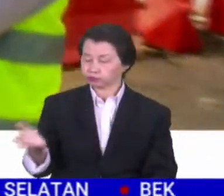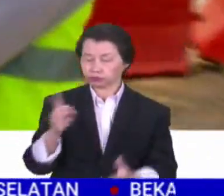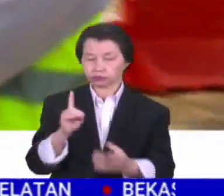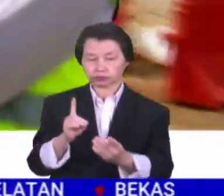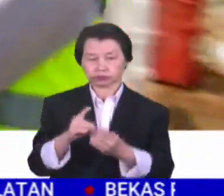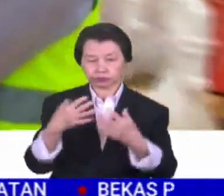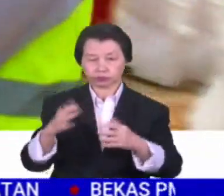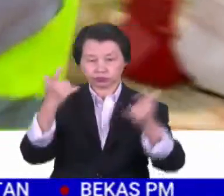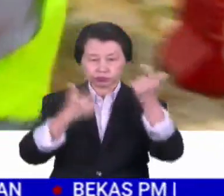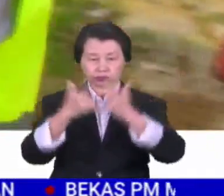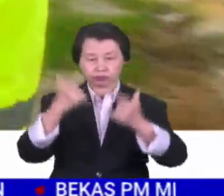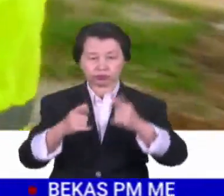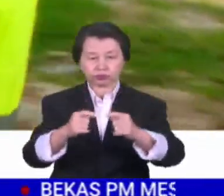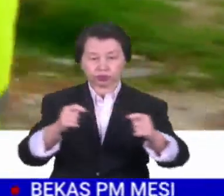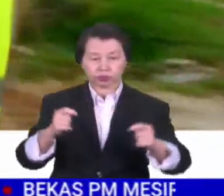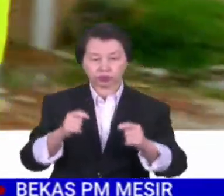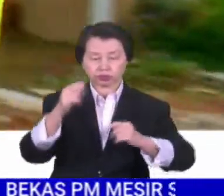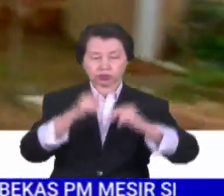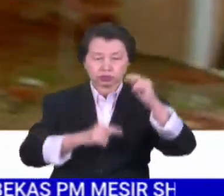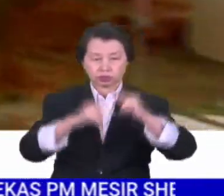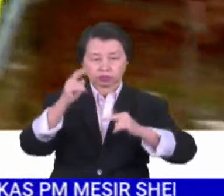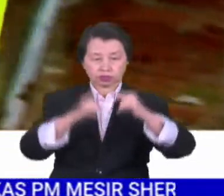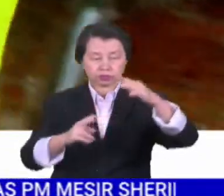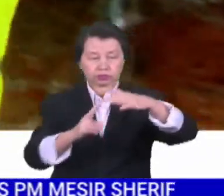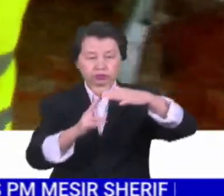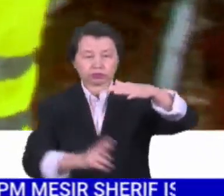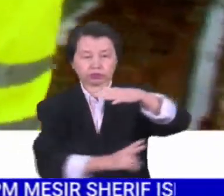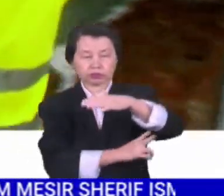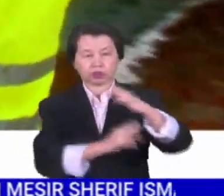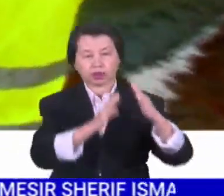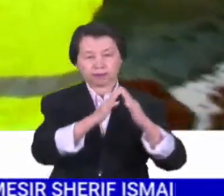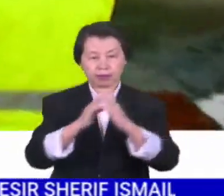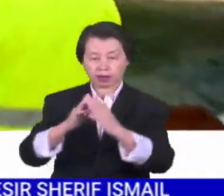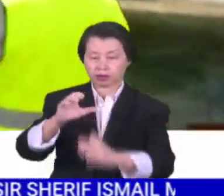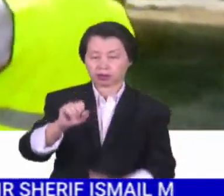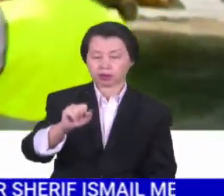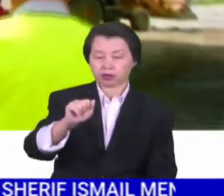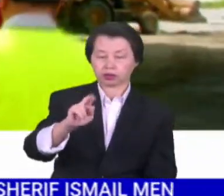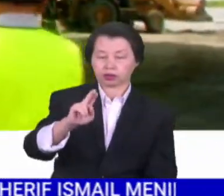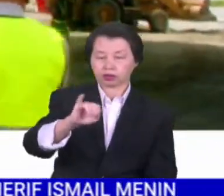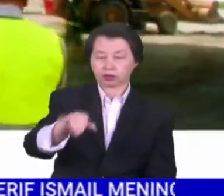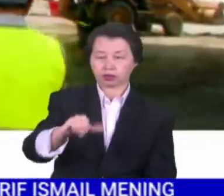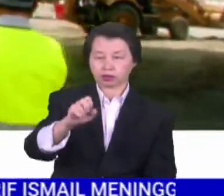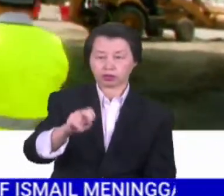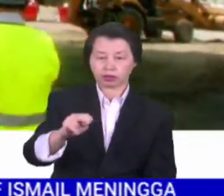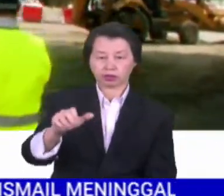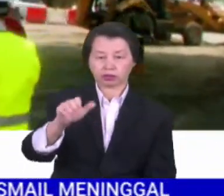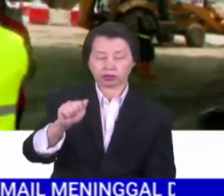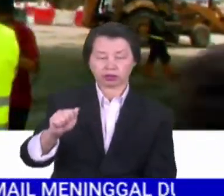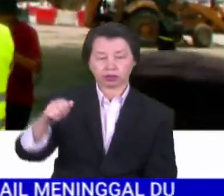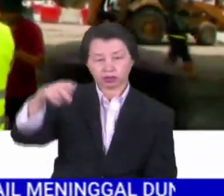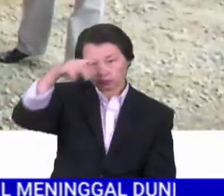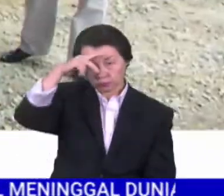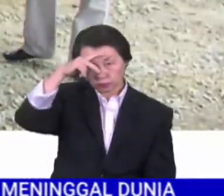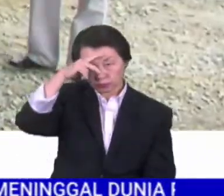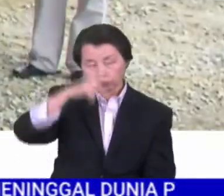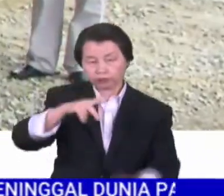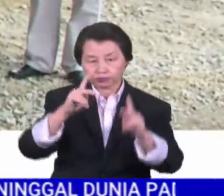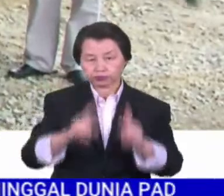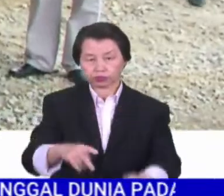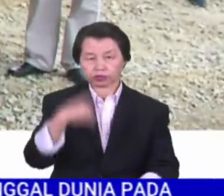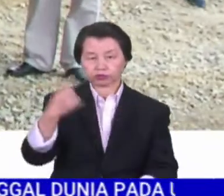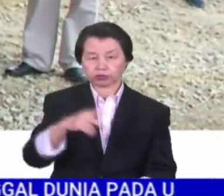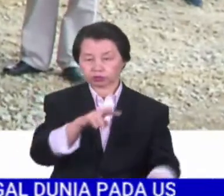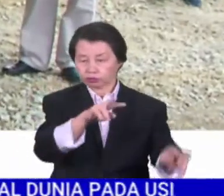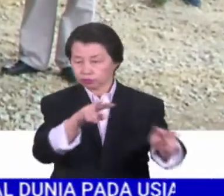melakukan lawatan ke tapak pembinaan jejambat Bandar Saujana Putra di Kuala Langat. Pihaknya sentiasa